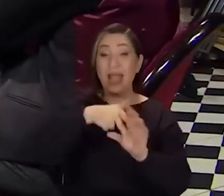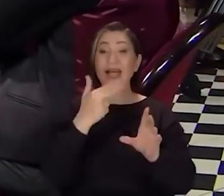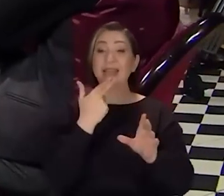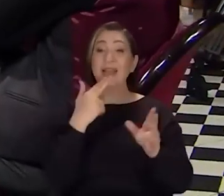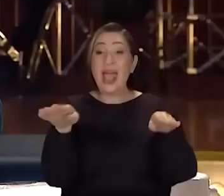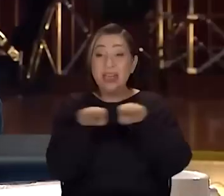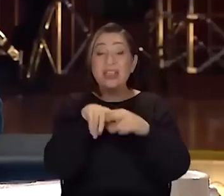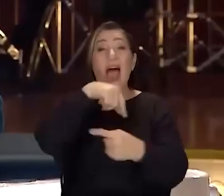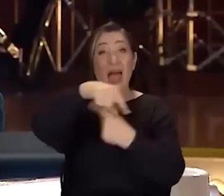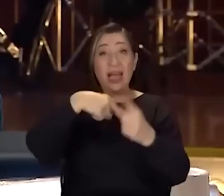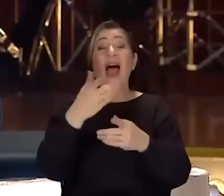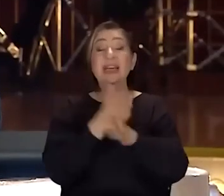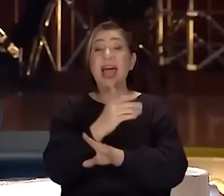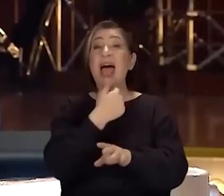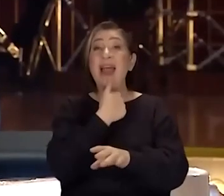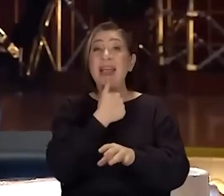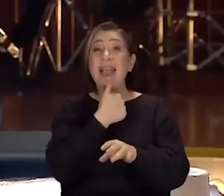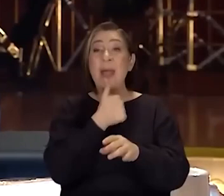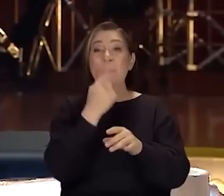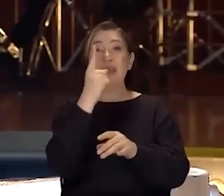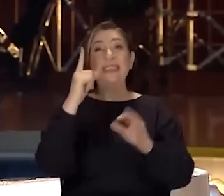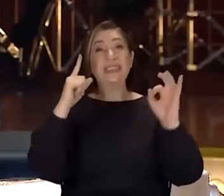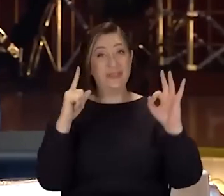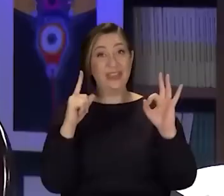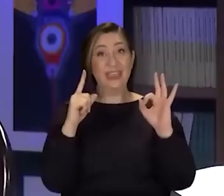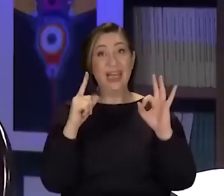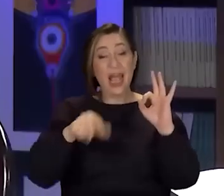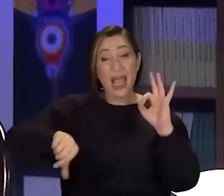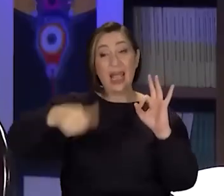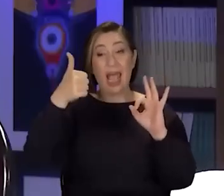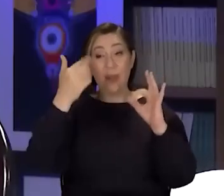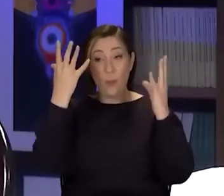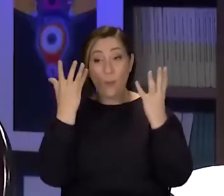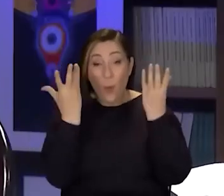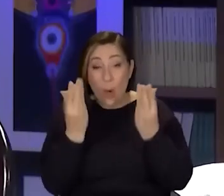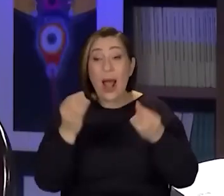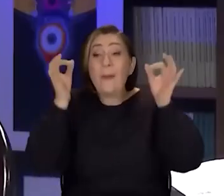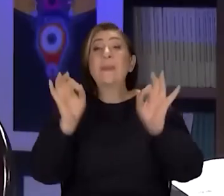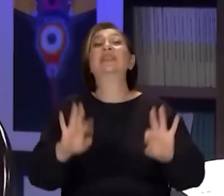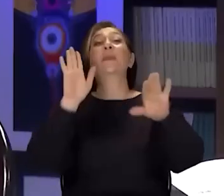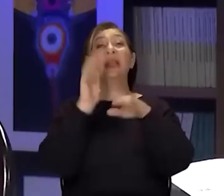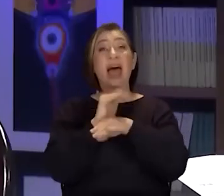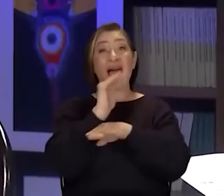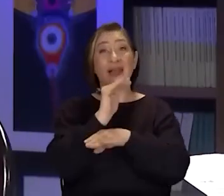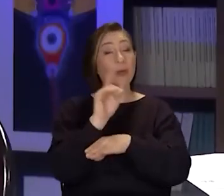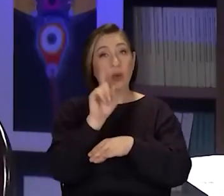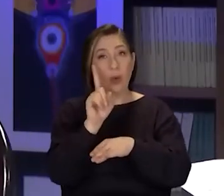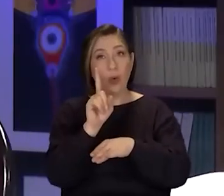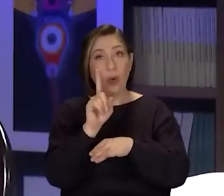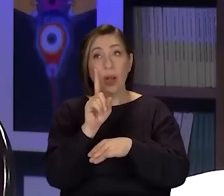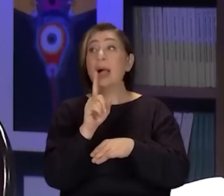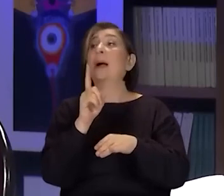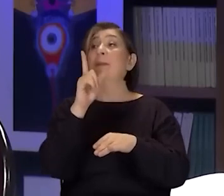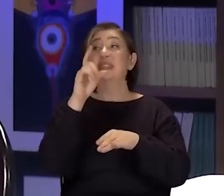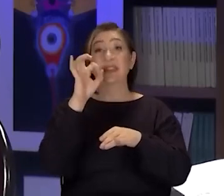eşitlik ararken aslında erkeklerin de 1-0 galip gelip başlamadığı hayatla, yok 1-0